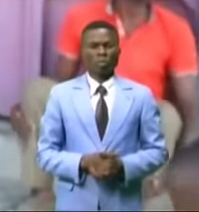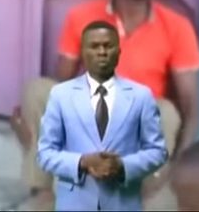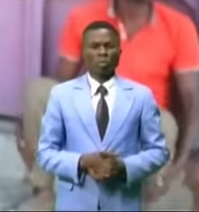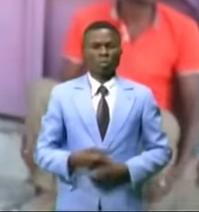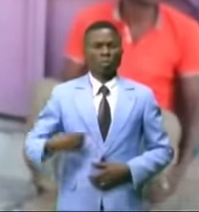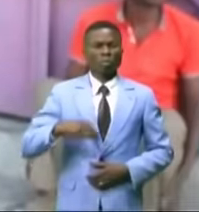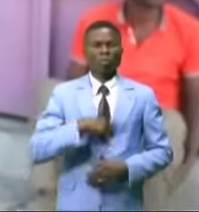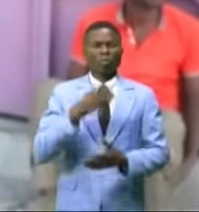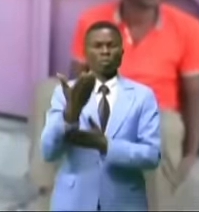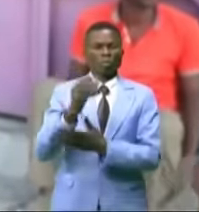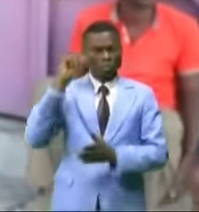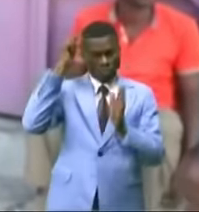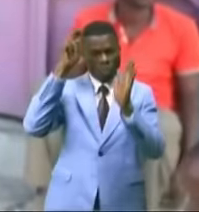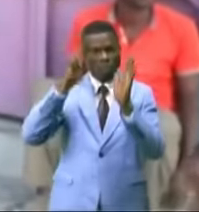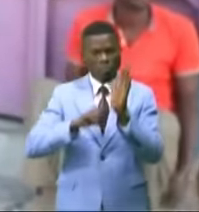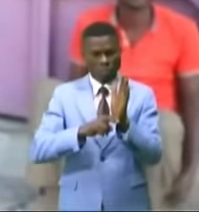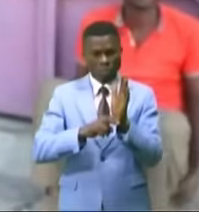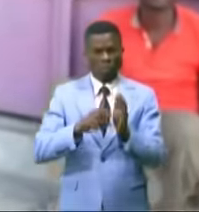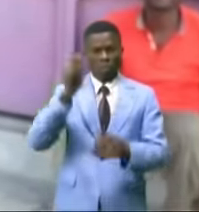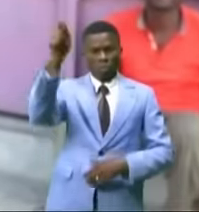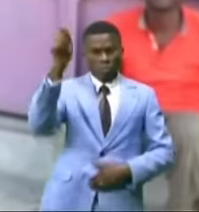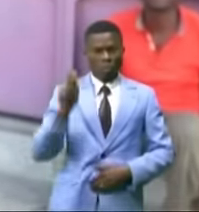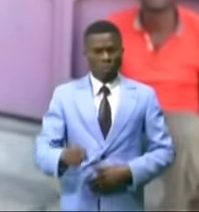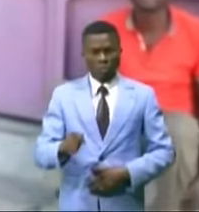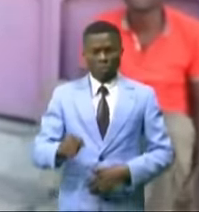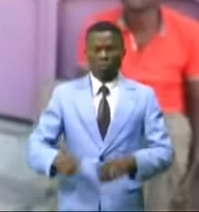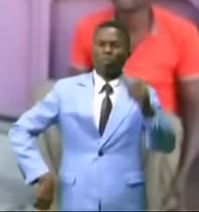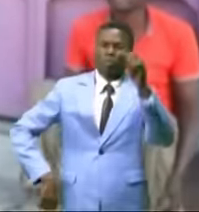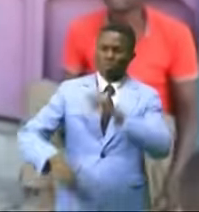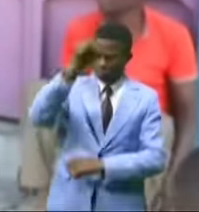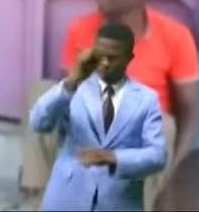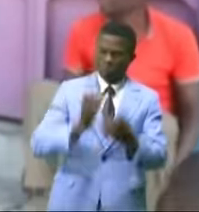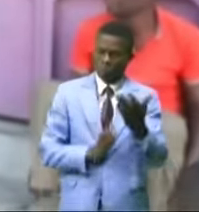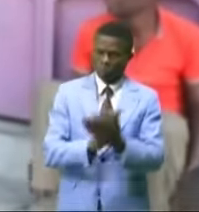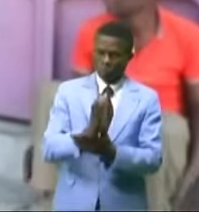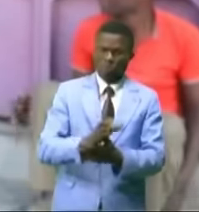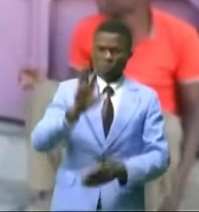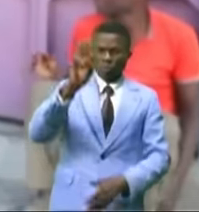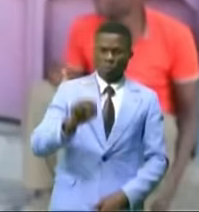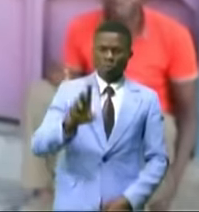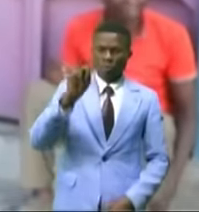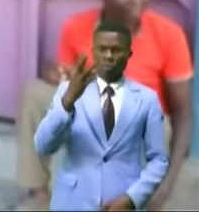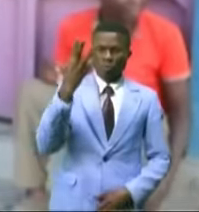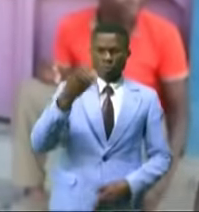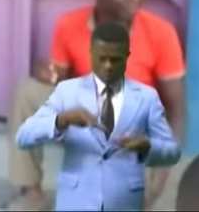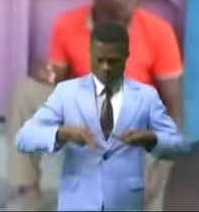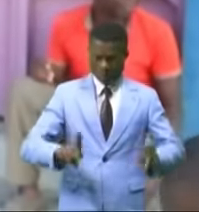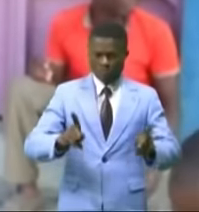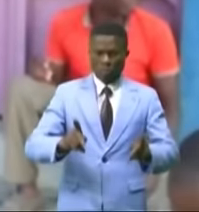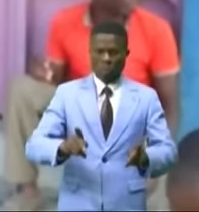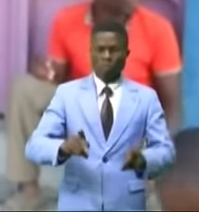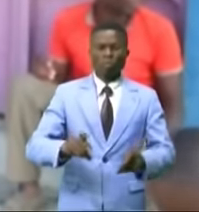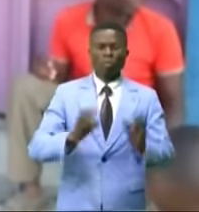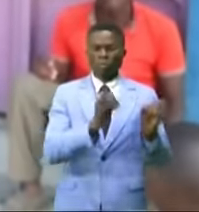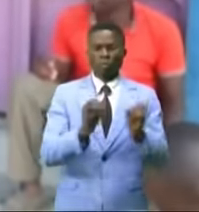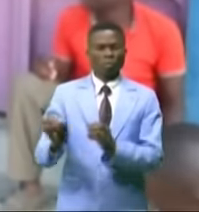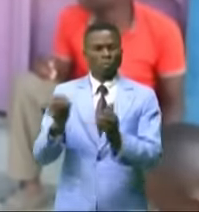Nous demandons au gouvernement que les FARDC frappent copieusement les M23 et ne pas leur donner l'occasion de se